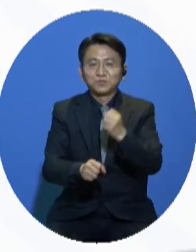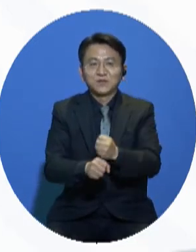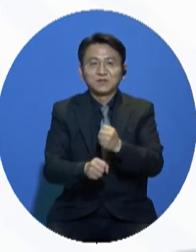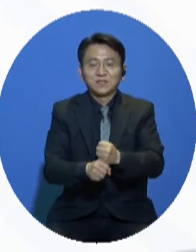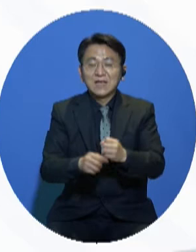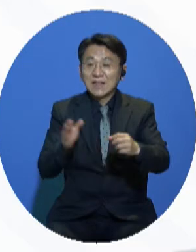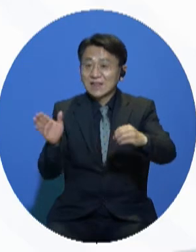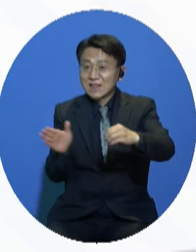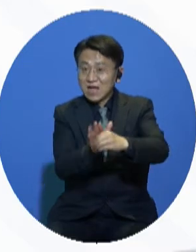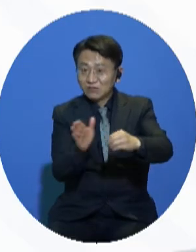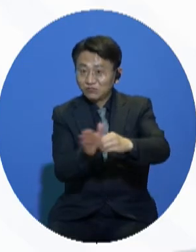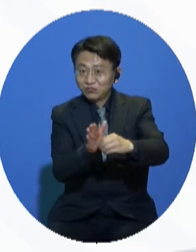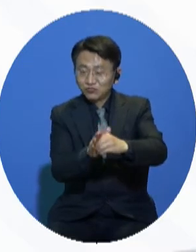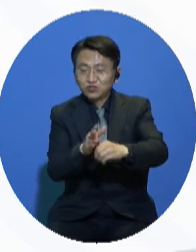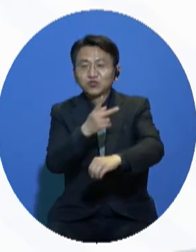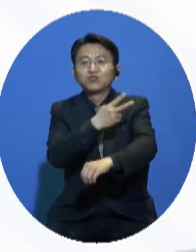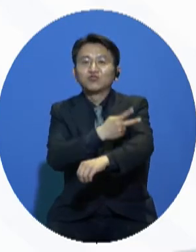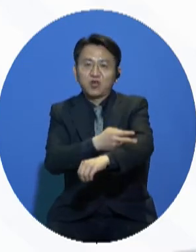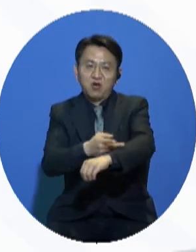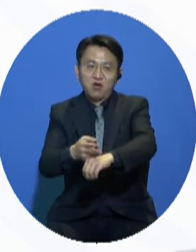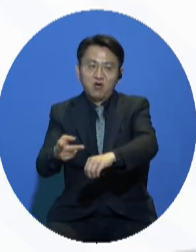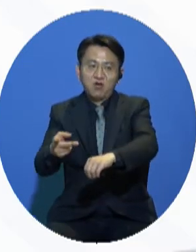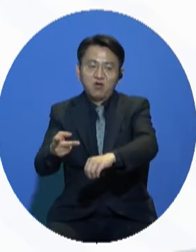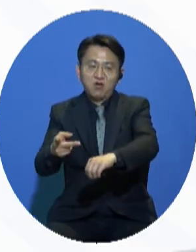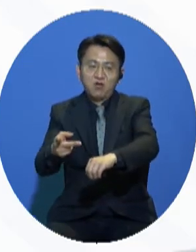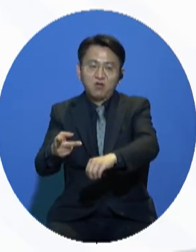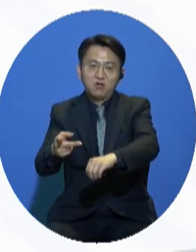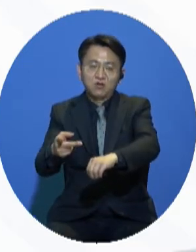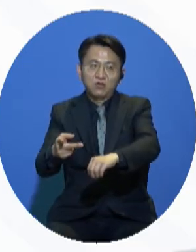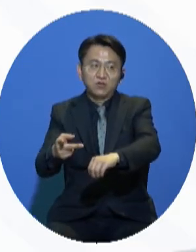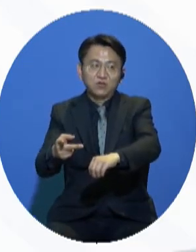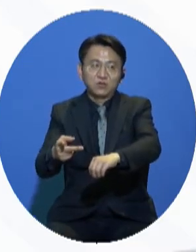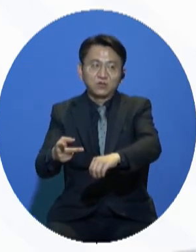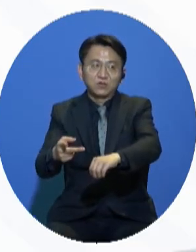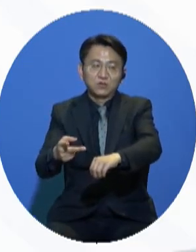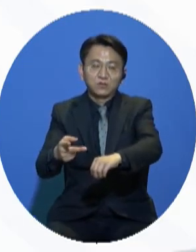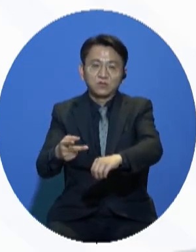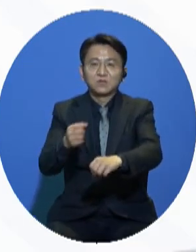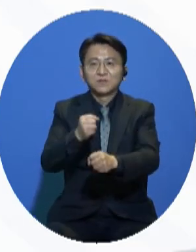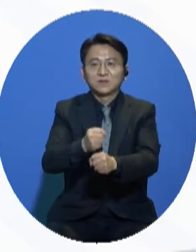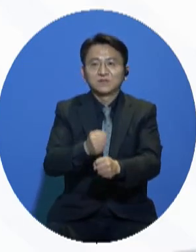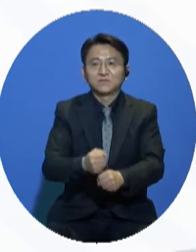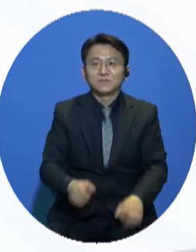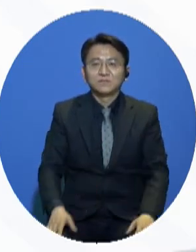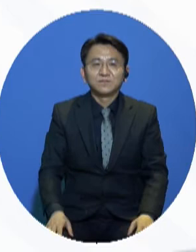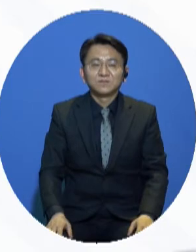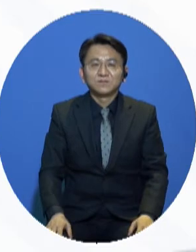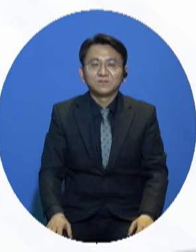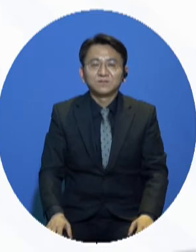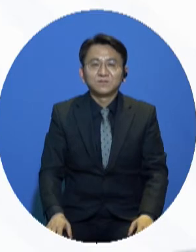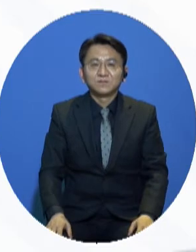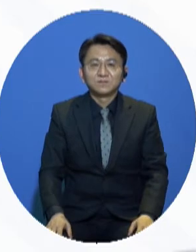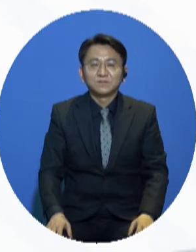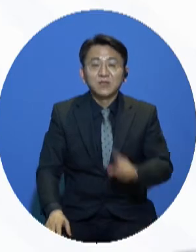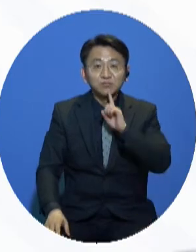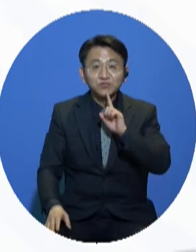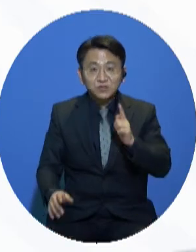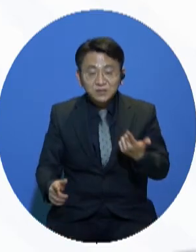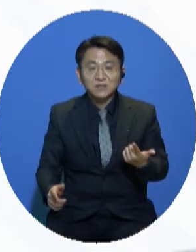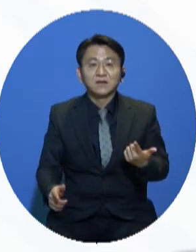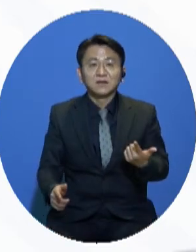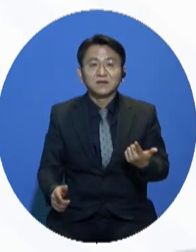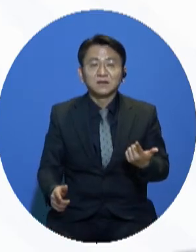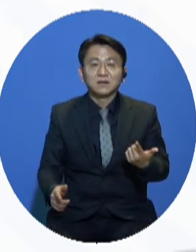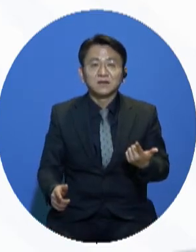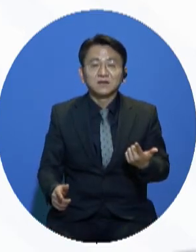그래서 탁구와 또 수영에서 이런 단일팀 2개 팀을 운영하게 되었습니다. And table tennis 그뿐만 아니라